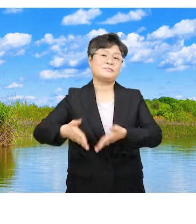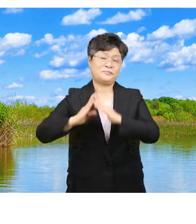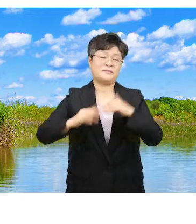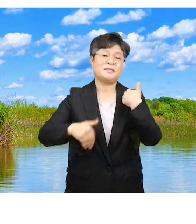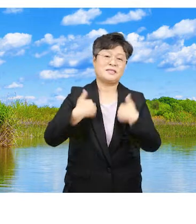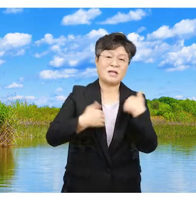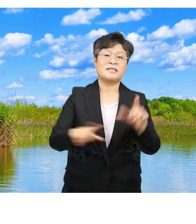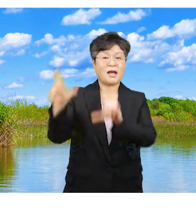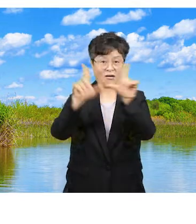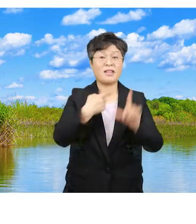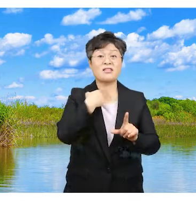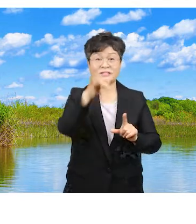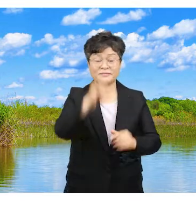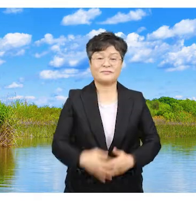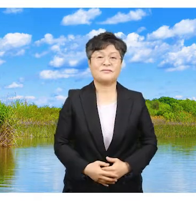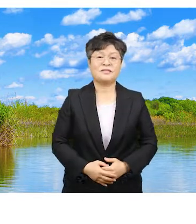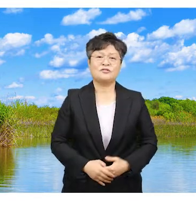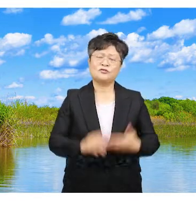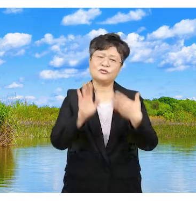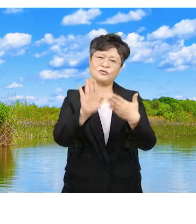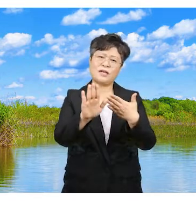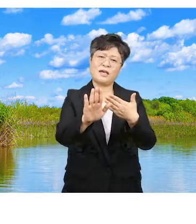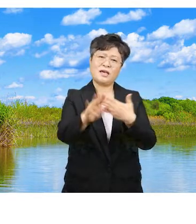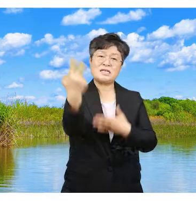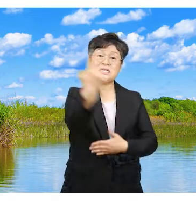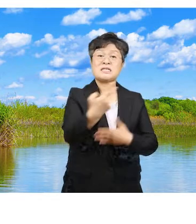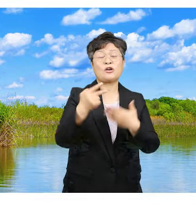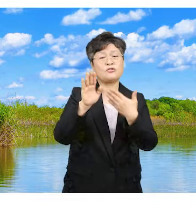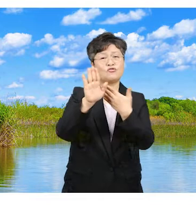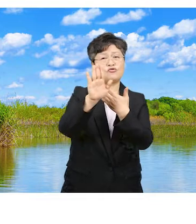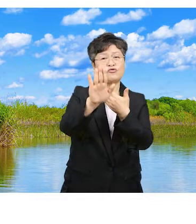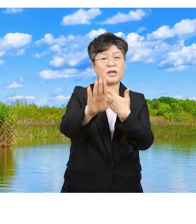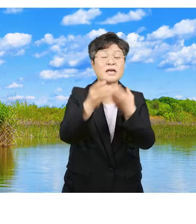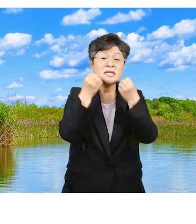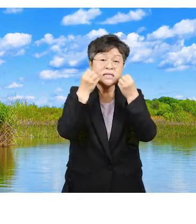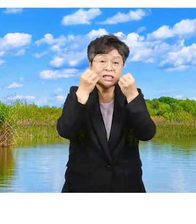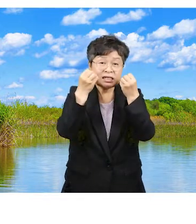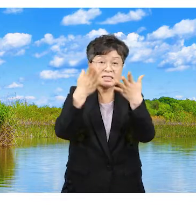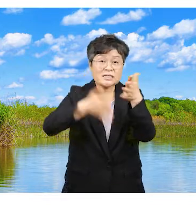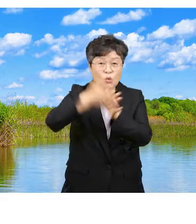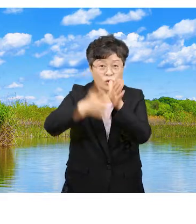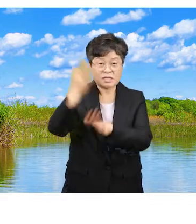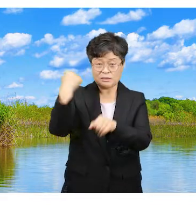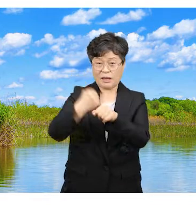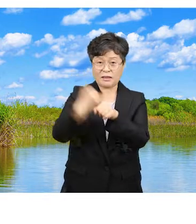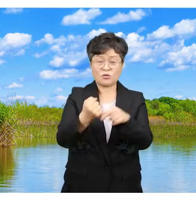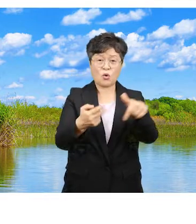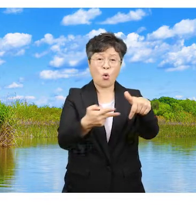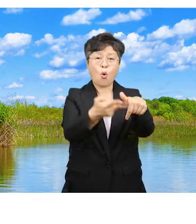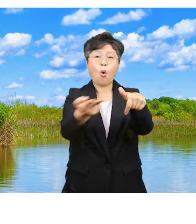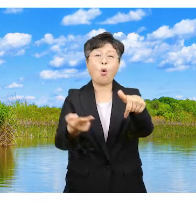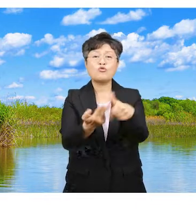즐겁게 생활하기도 했었답니다. 그러다가 이제 2000년대 이후에 광교 신도시가 조성이 되면서 광교